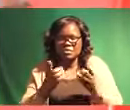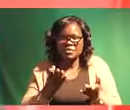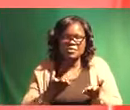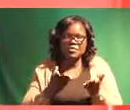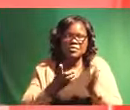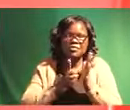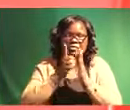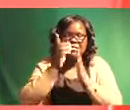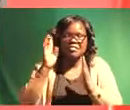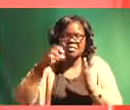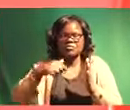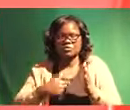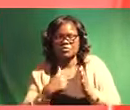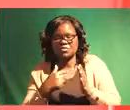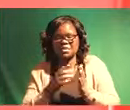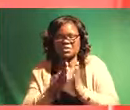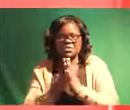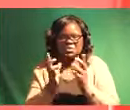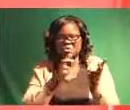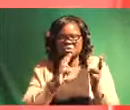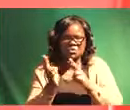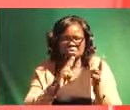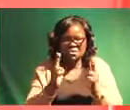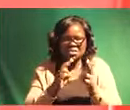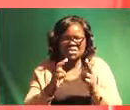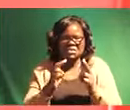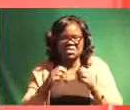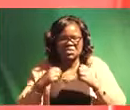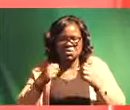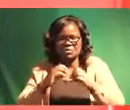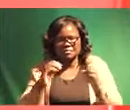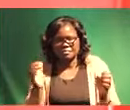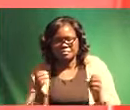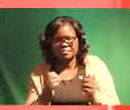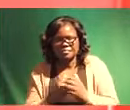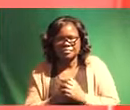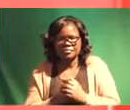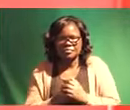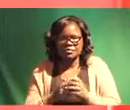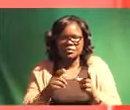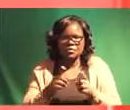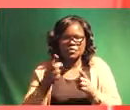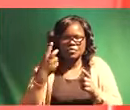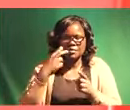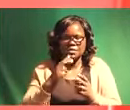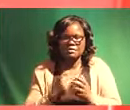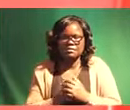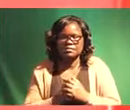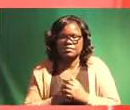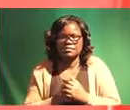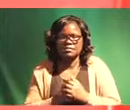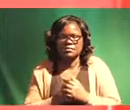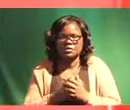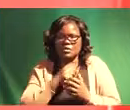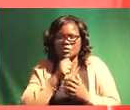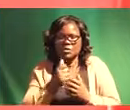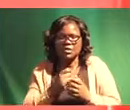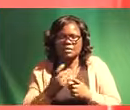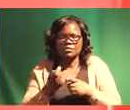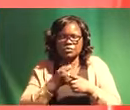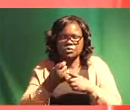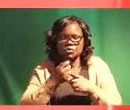wao wenyewe. Hiyo historia haina nguvu tena kama hii TTI. Pia umeona hatuna tuition